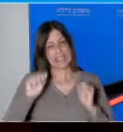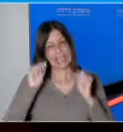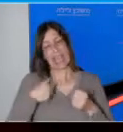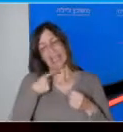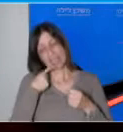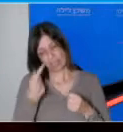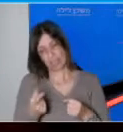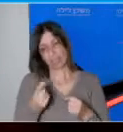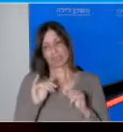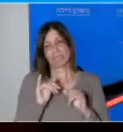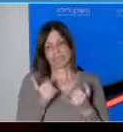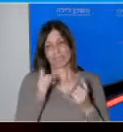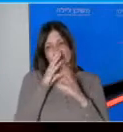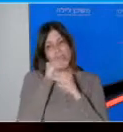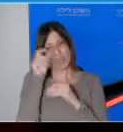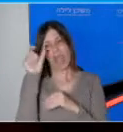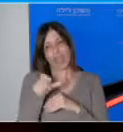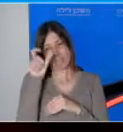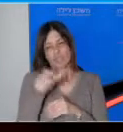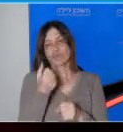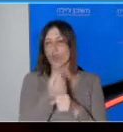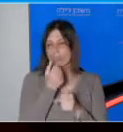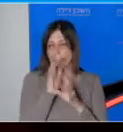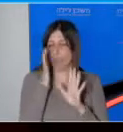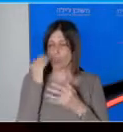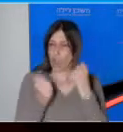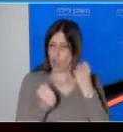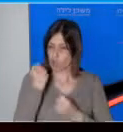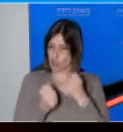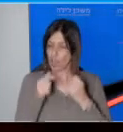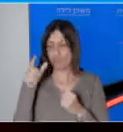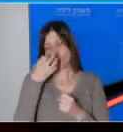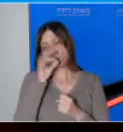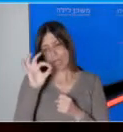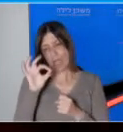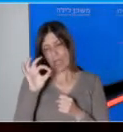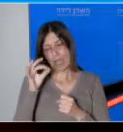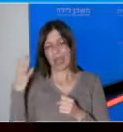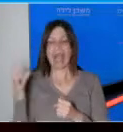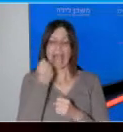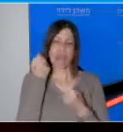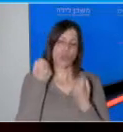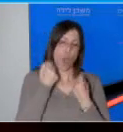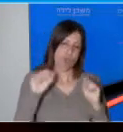ואומר שמדובר באנשים שעובדים מאוד קשה, וגם להם מותר לקחת חופש,